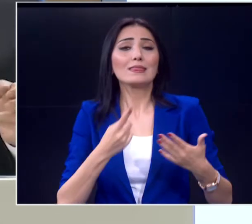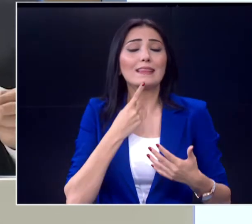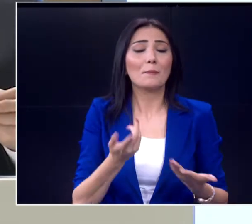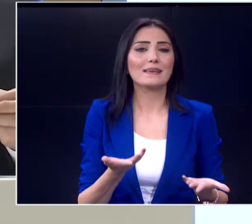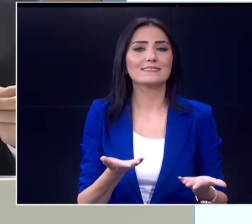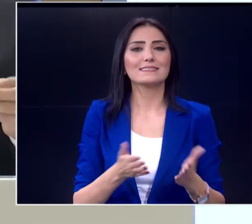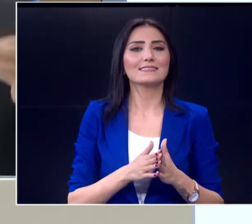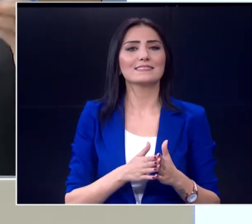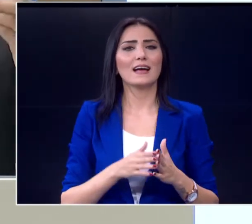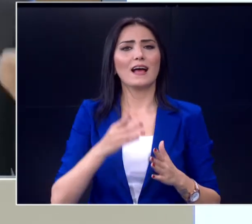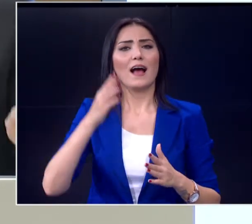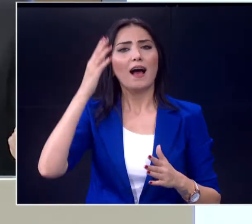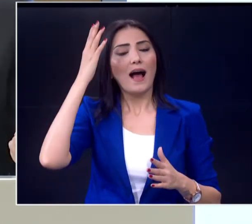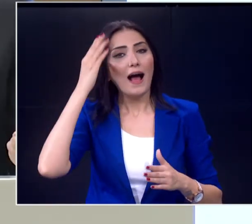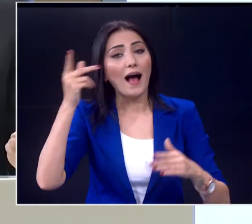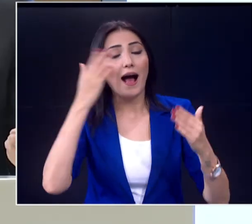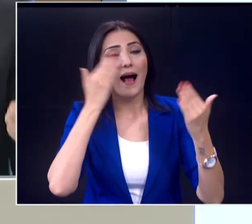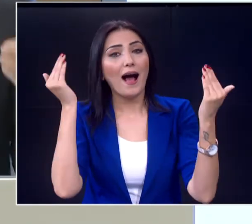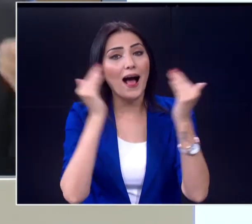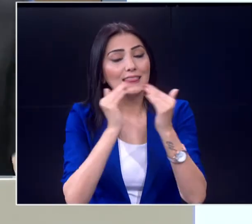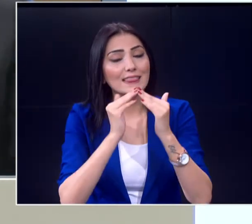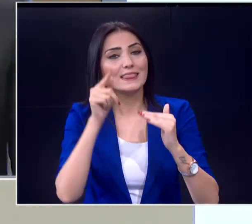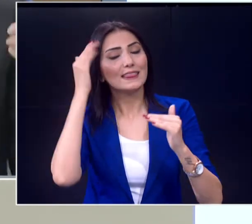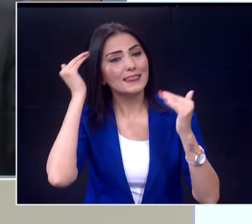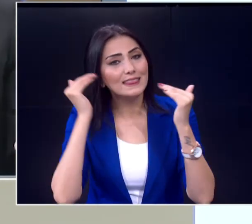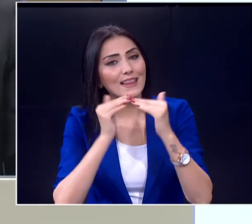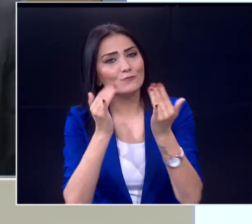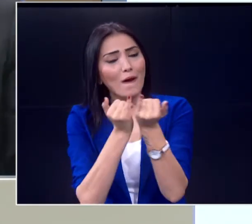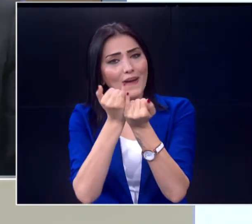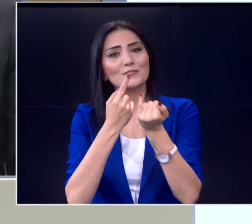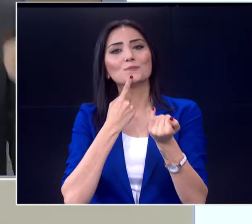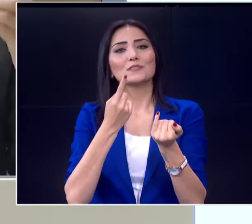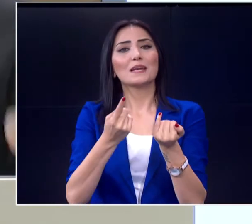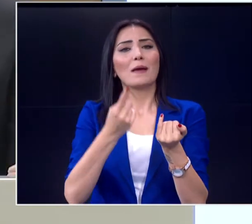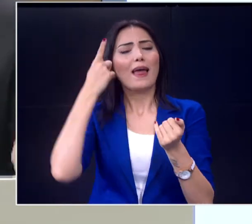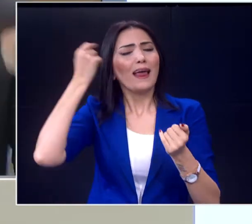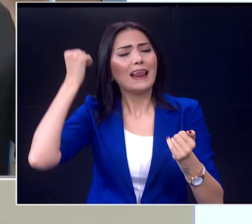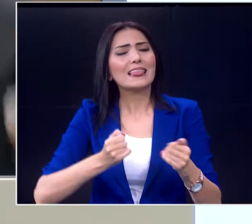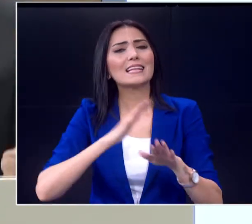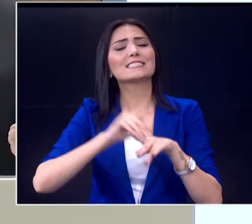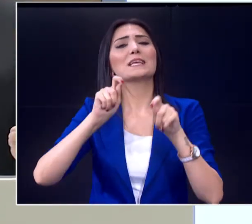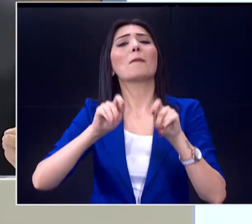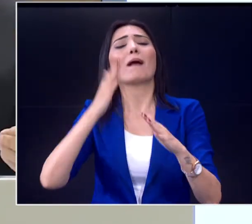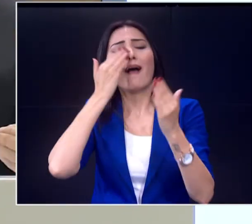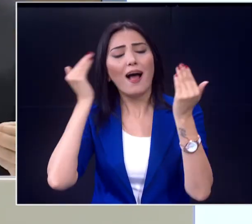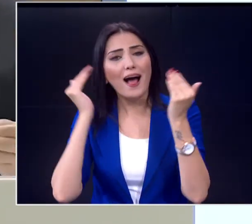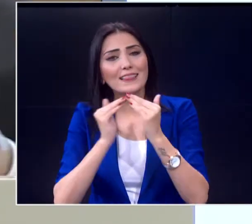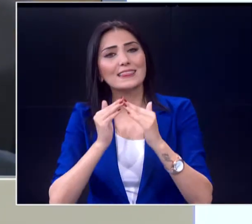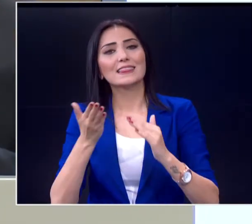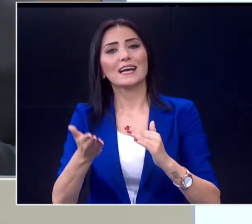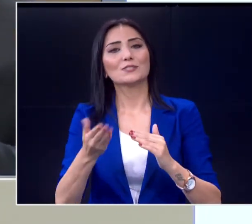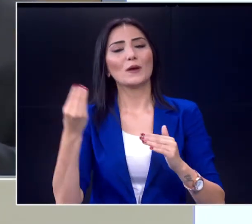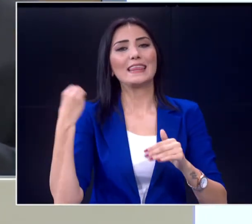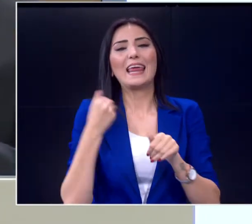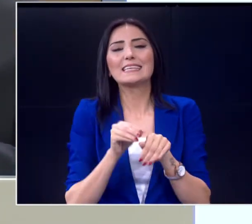demektir? Anlaşın. Anlaşın kardeşim. İnatlaşmayın, anlaşın.